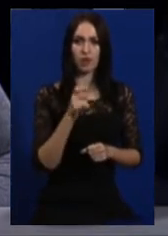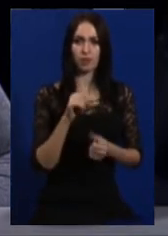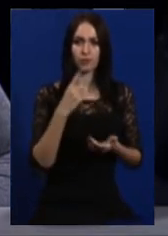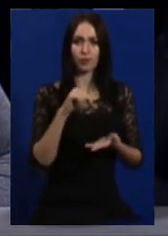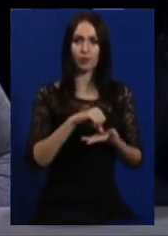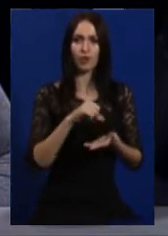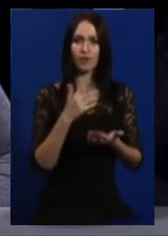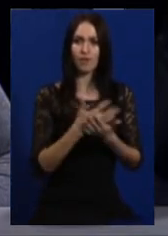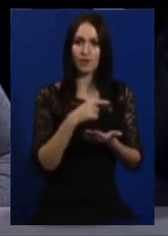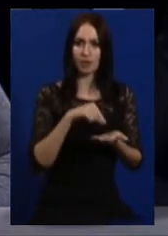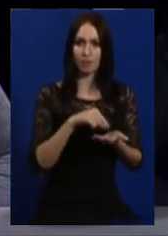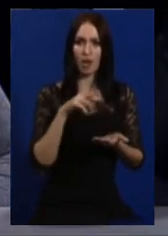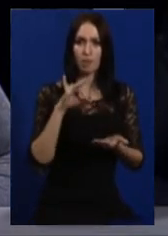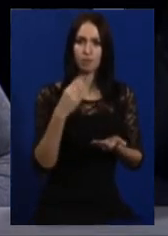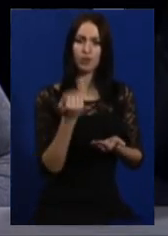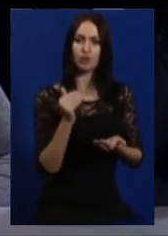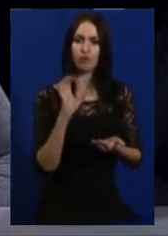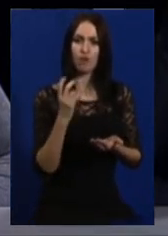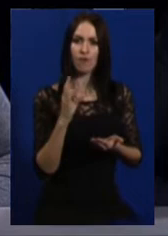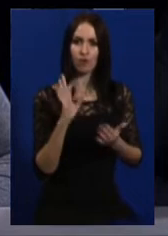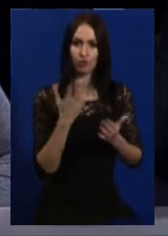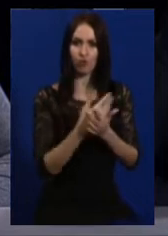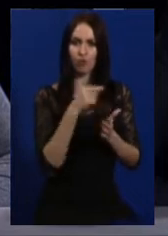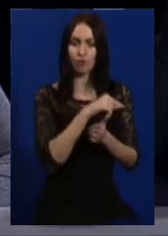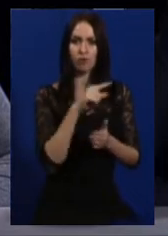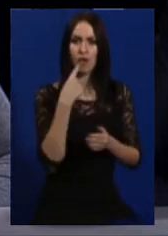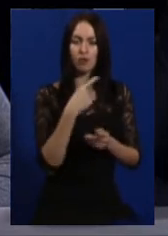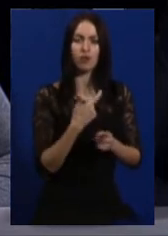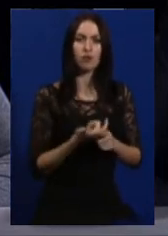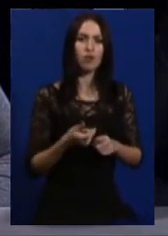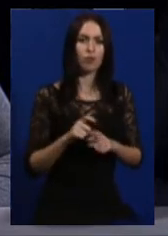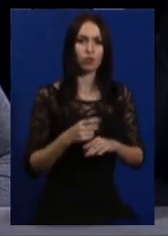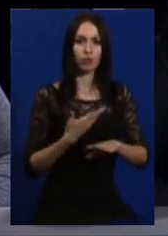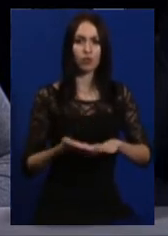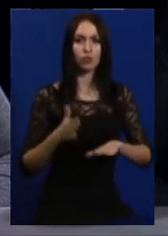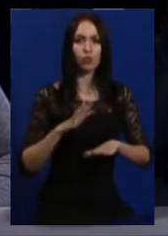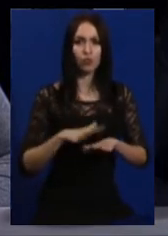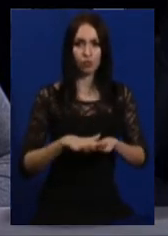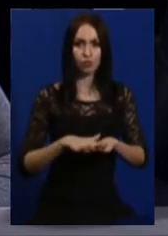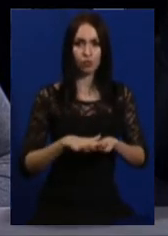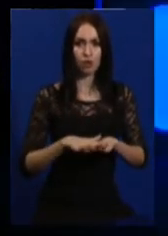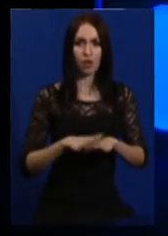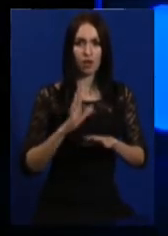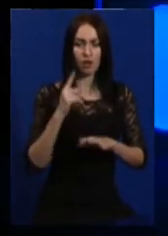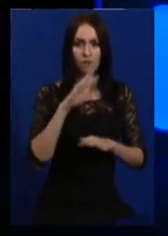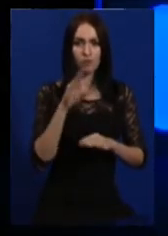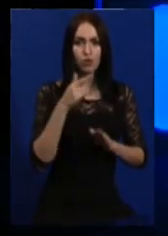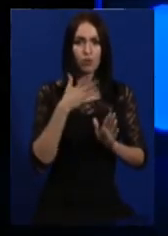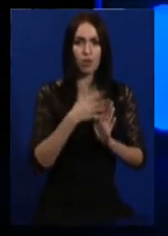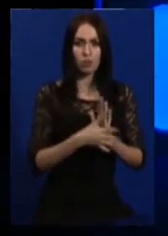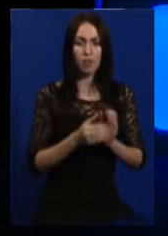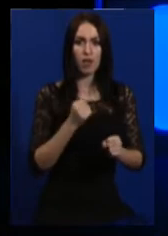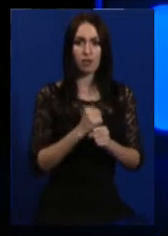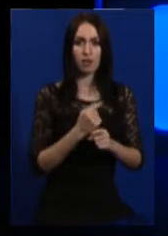бишоффа щенка говорит это очень сложно находясь в полном сознании сделать этот выбор